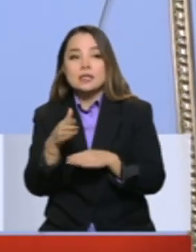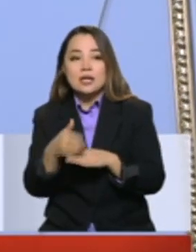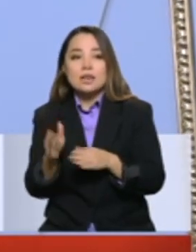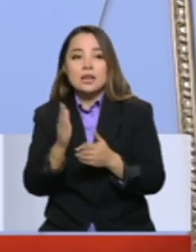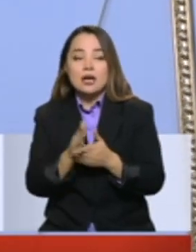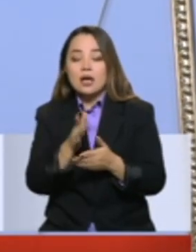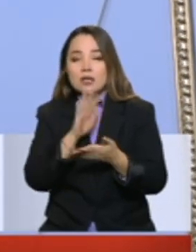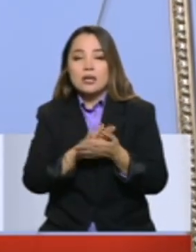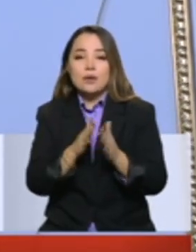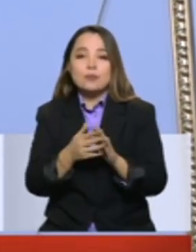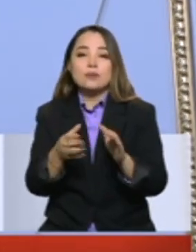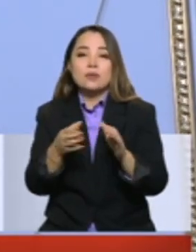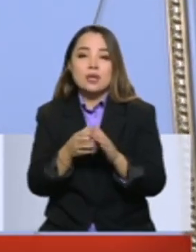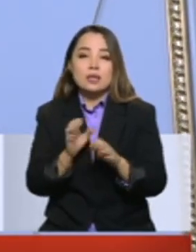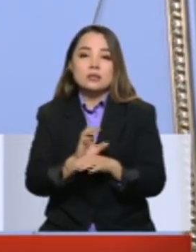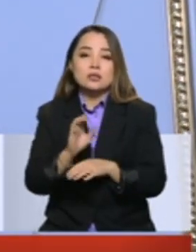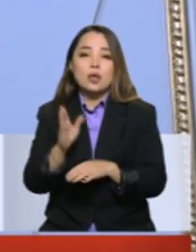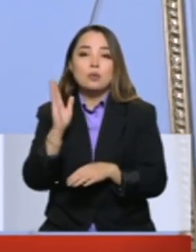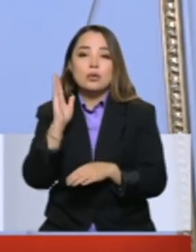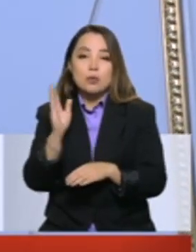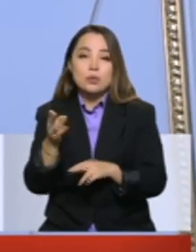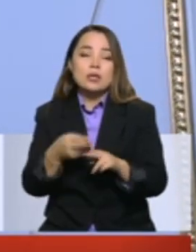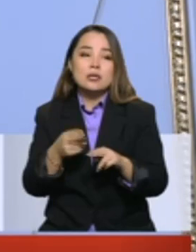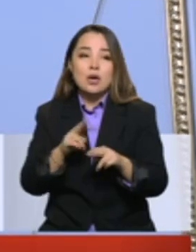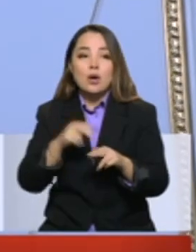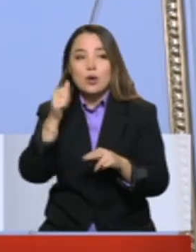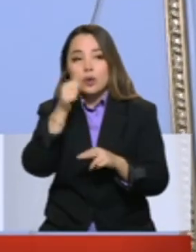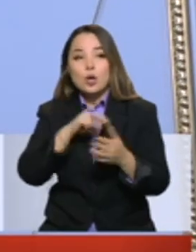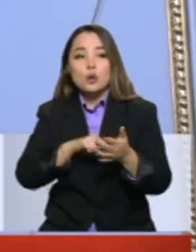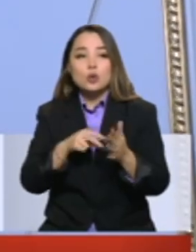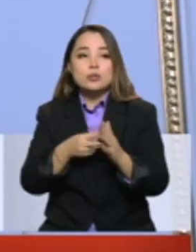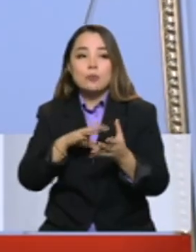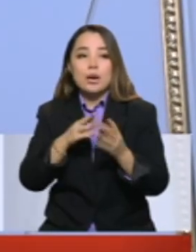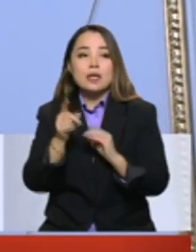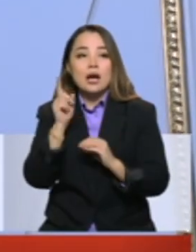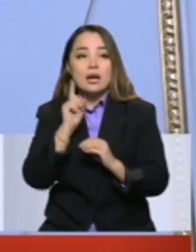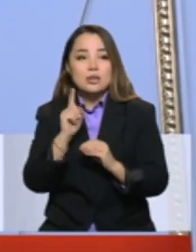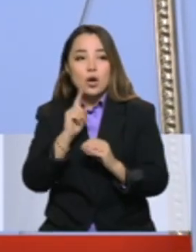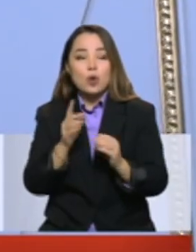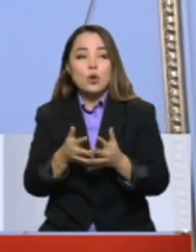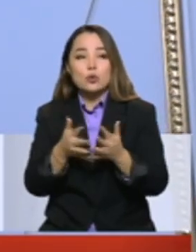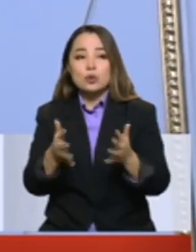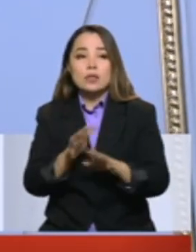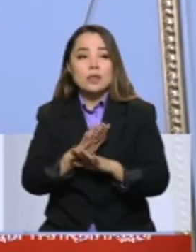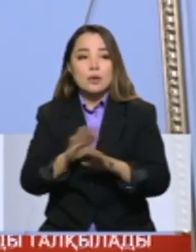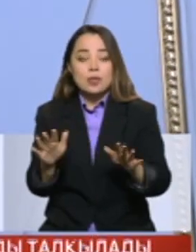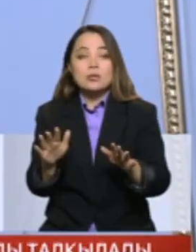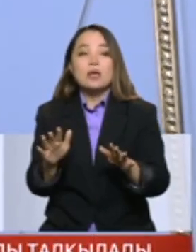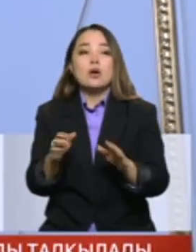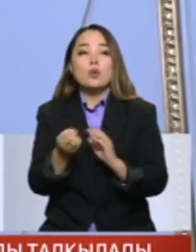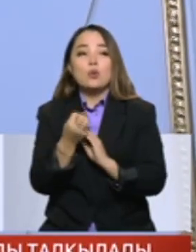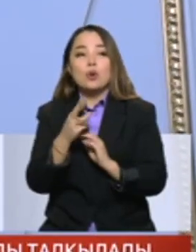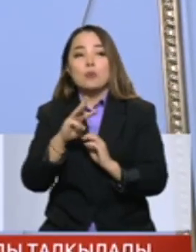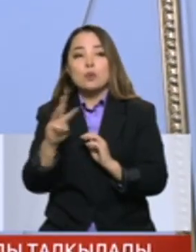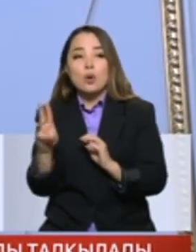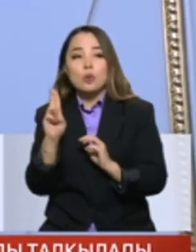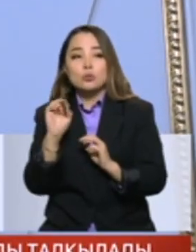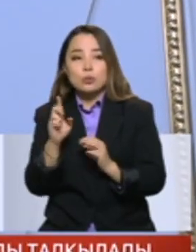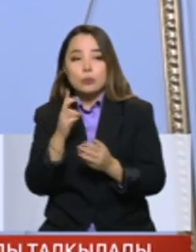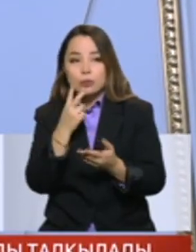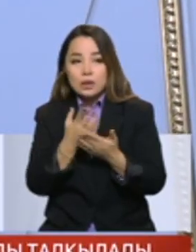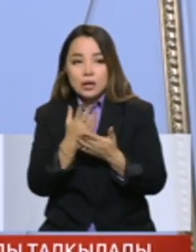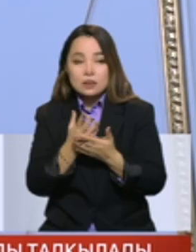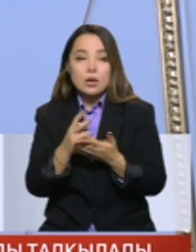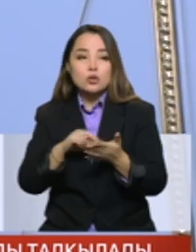деңгейге шығамыз. Биылға енді жоспарымыз әзірше әрине үлкен емес, бір 13 миллион кубтай шығарамыз ба